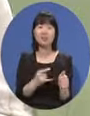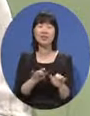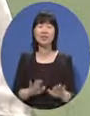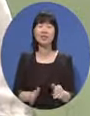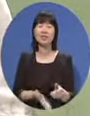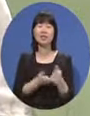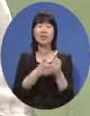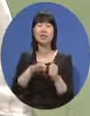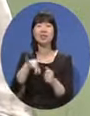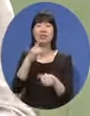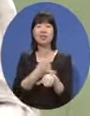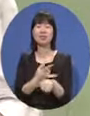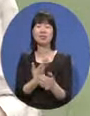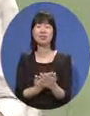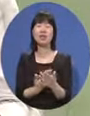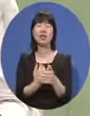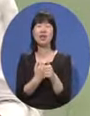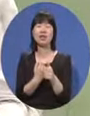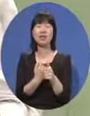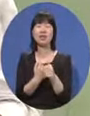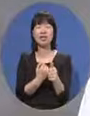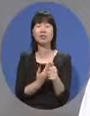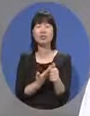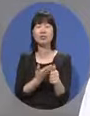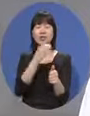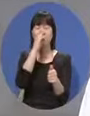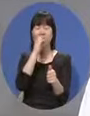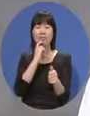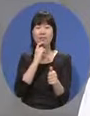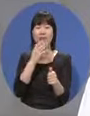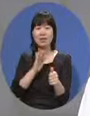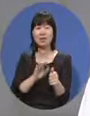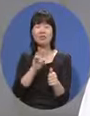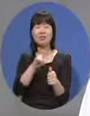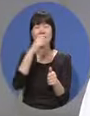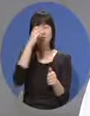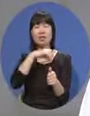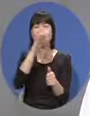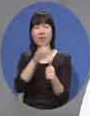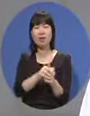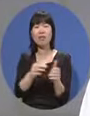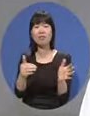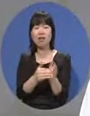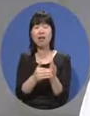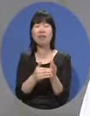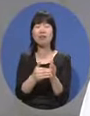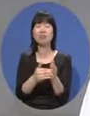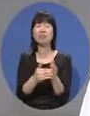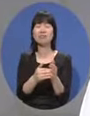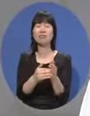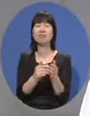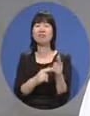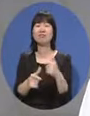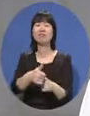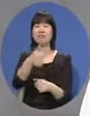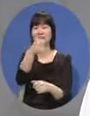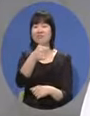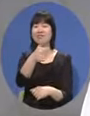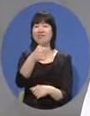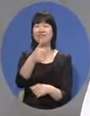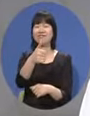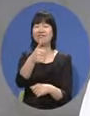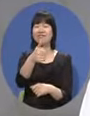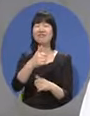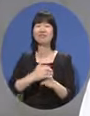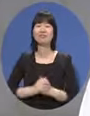칭찬 일단 해주세요 당신이 이렇게 주면 정말 좋은데 당신이 그냥 해 주면 우리가 정말 뭐 당신의 최고로 주말